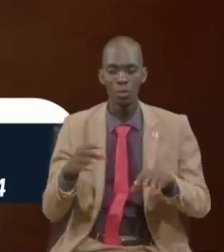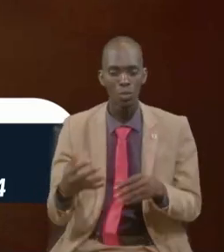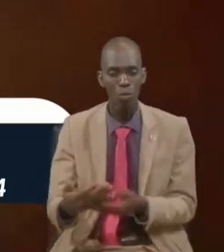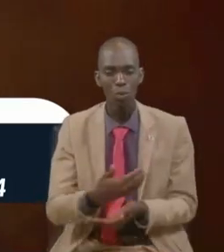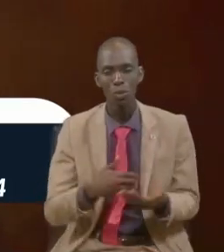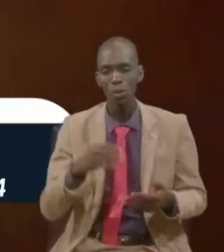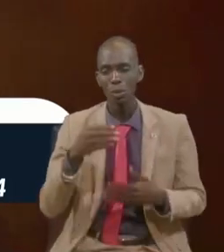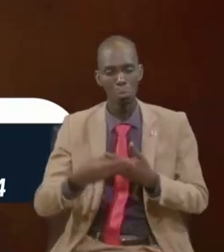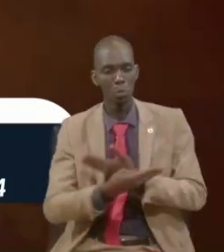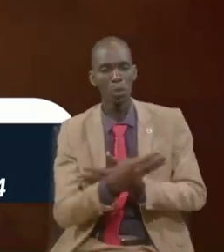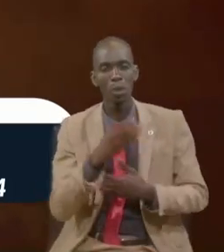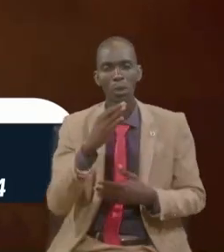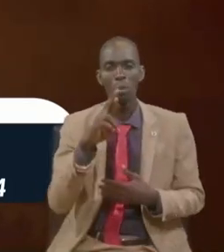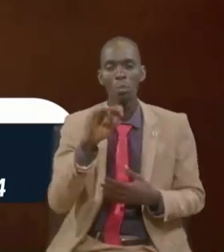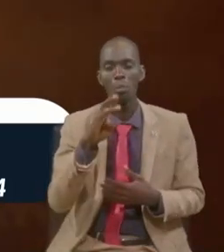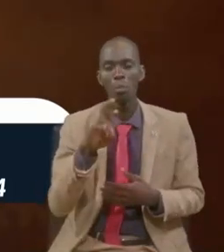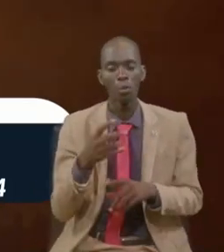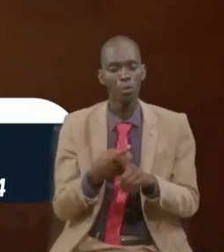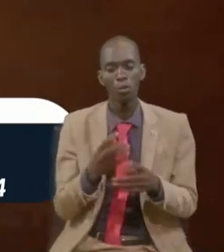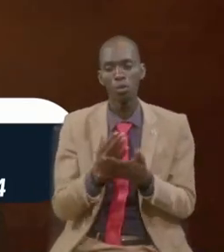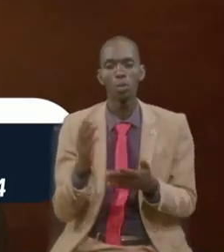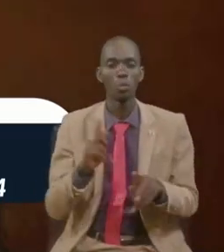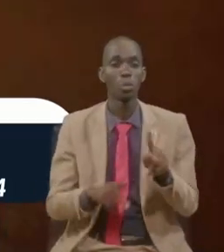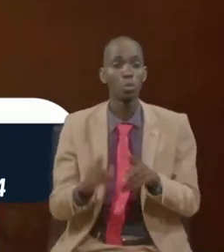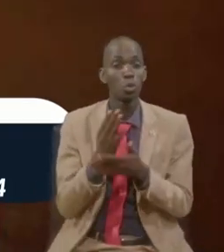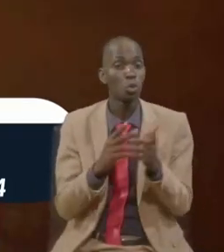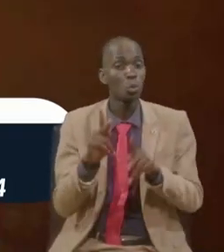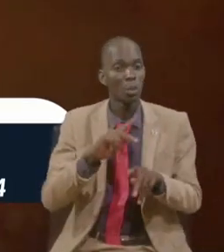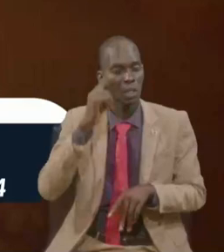à recevoir des présents des gens. Il y a des gens